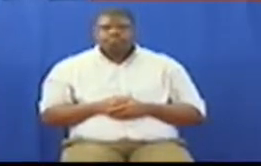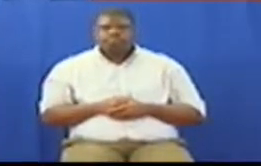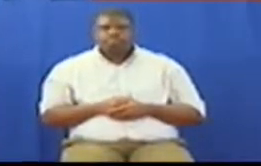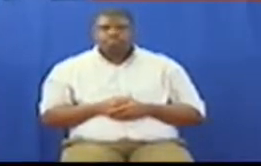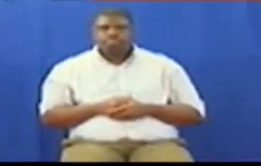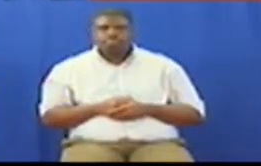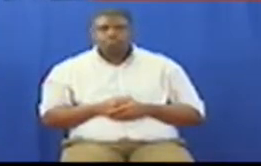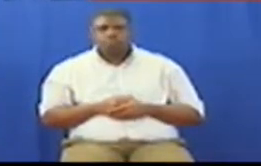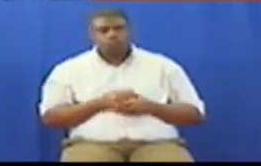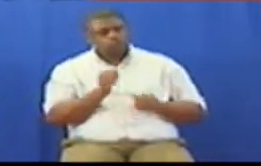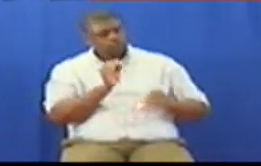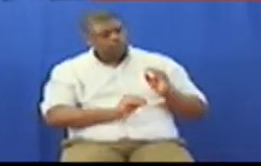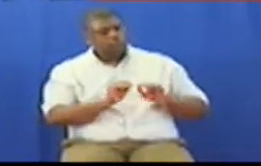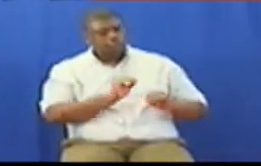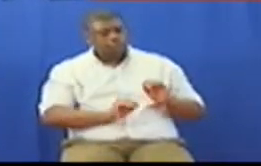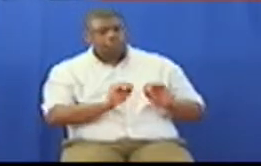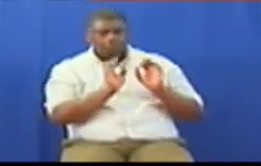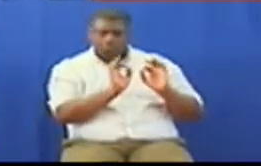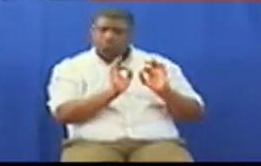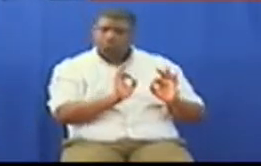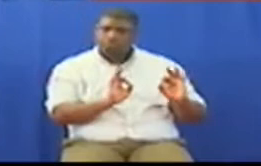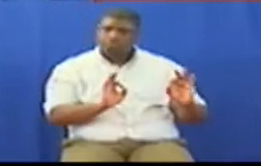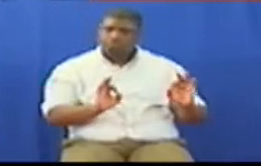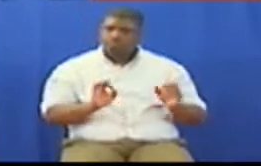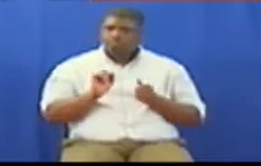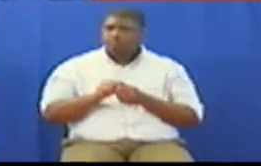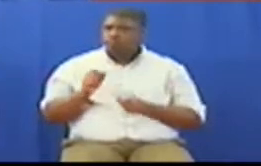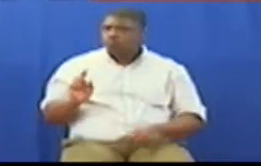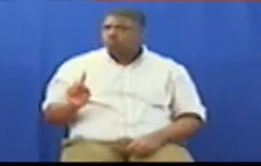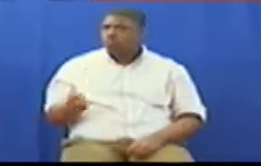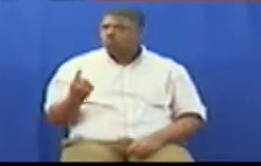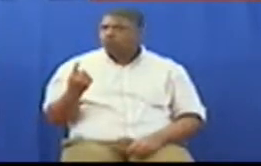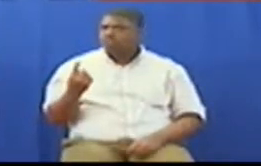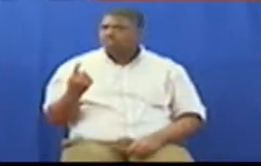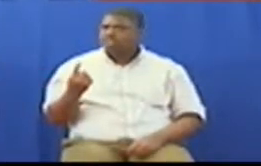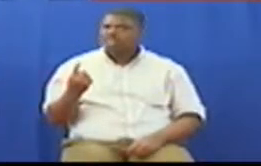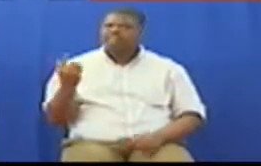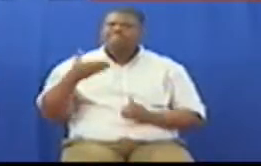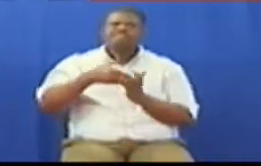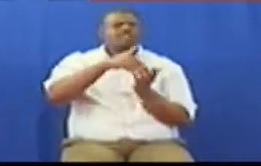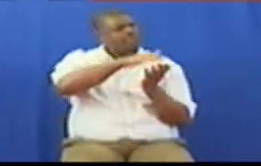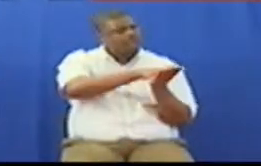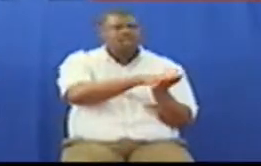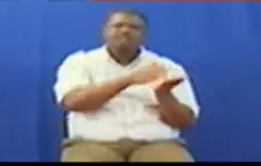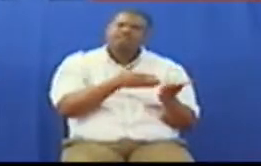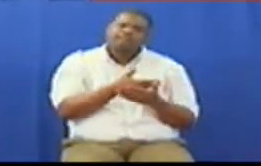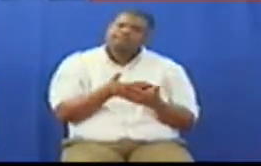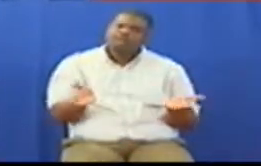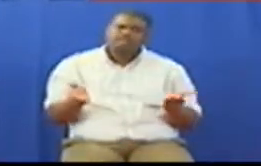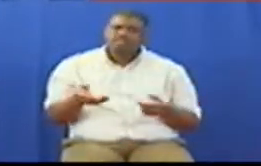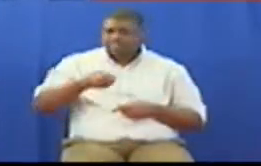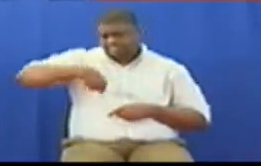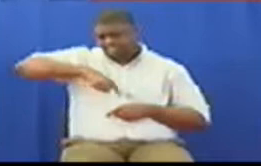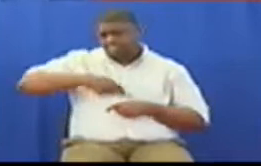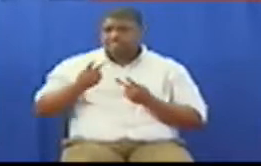umechangia mambo mengi mazuri sana, lakini moja hapo ni hilo la nadhani tukifika mahali na sisi mkono wetu kama